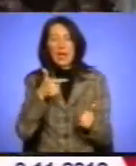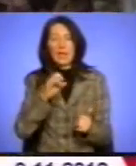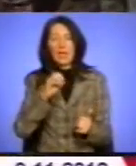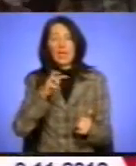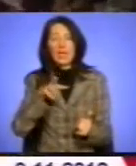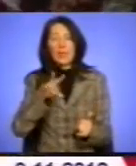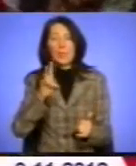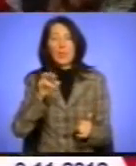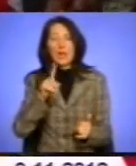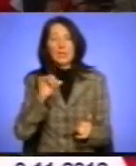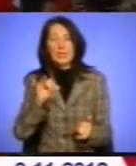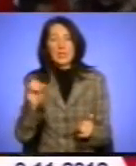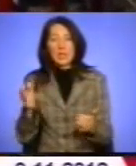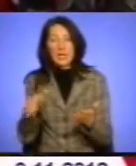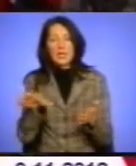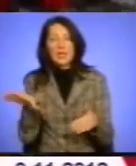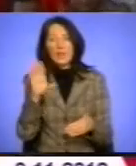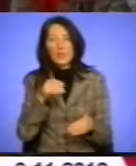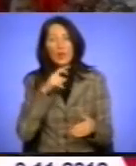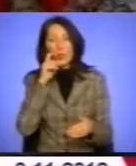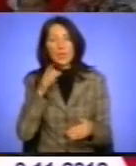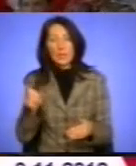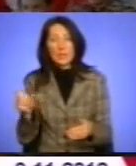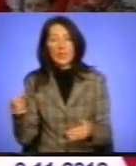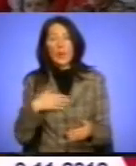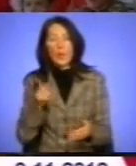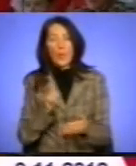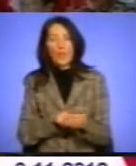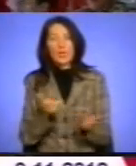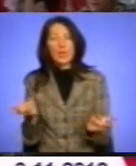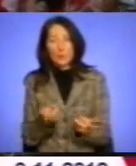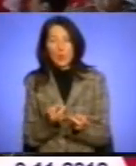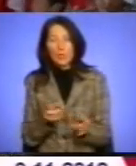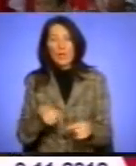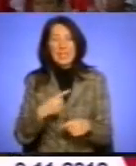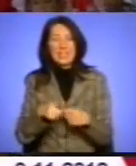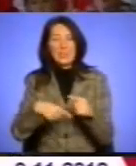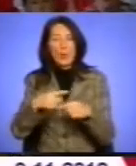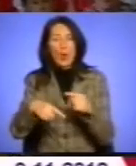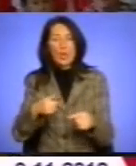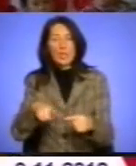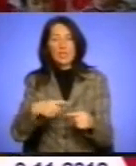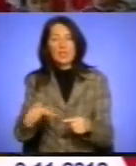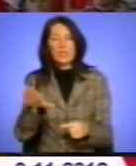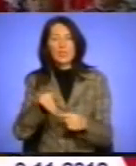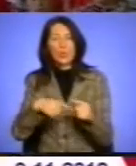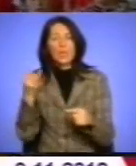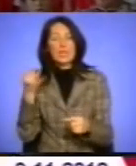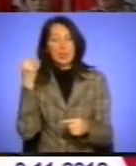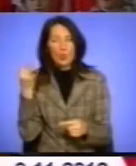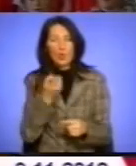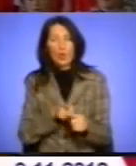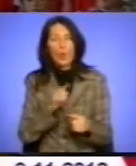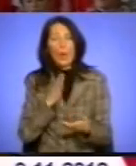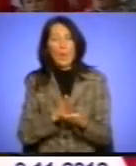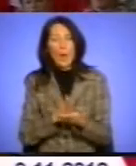українців. Тому що ми повинні, ми мусимо, ми змушені через покоління, через всі покоління, через цю історію, яку ми